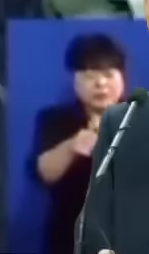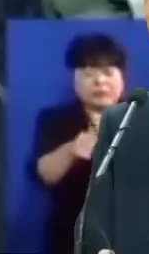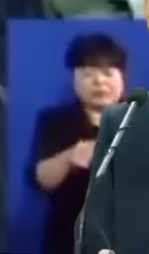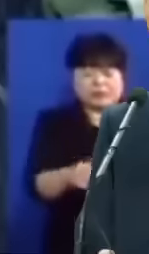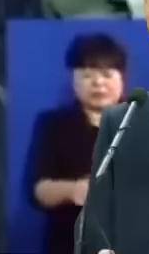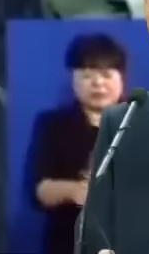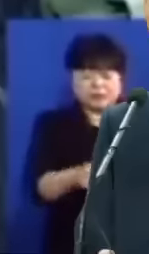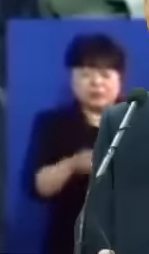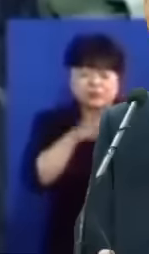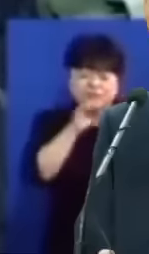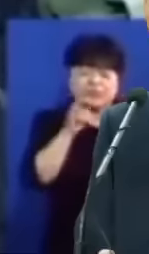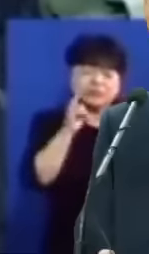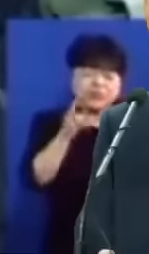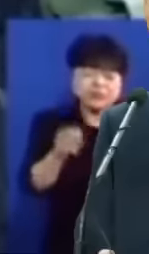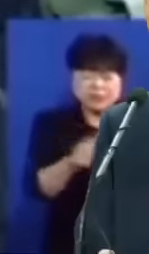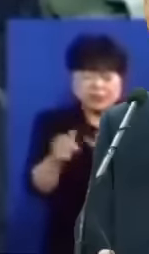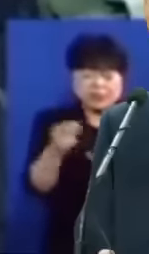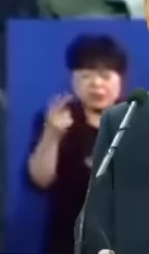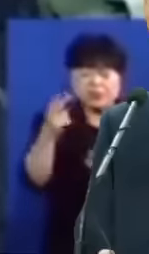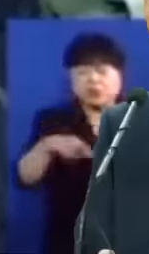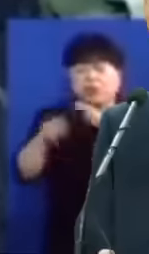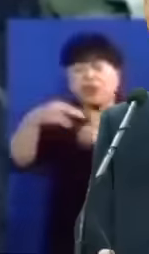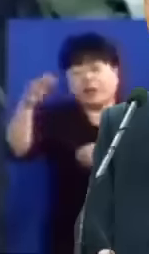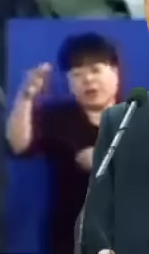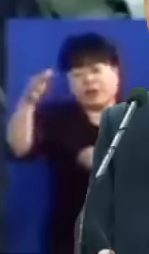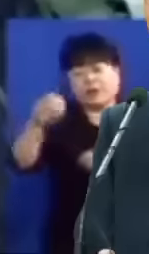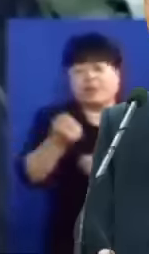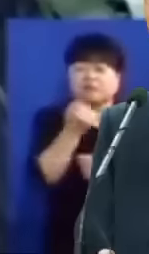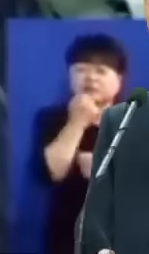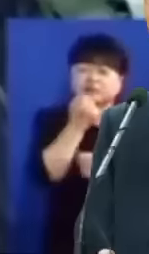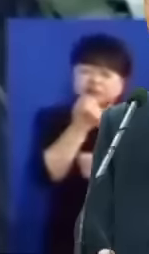데리고 살 수가 없습니다. 항상 웃고